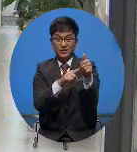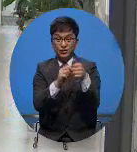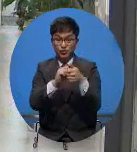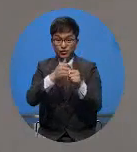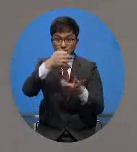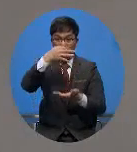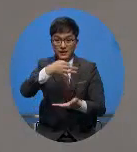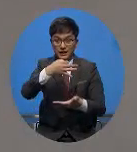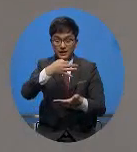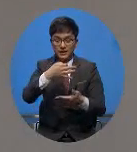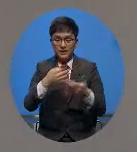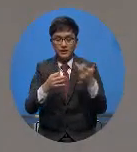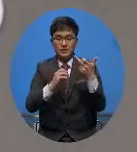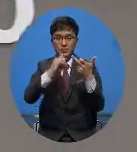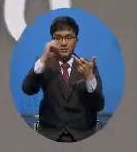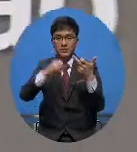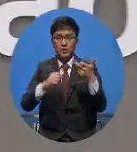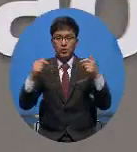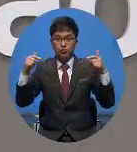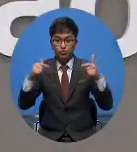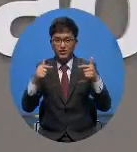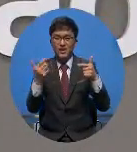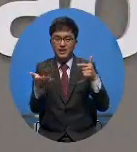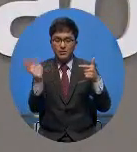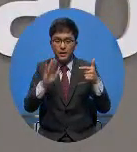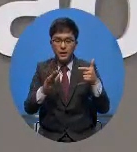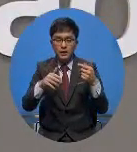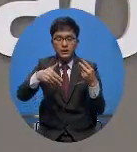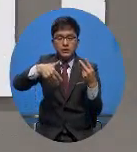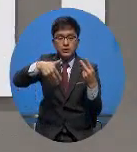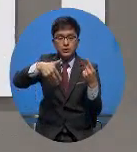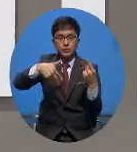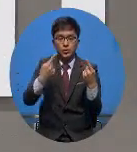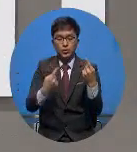자산은 연초보다 17% 줄어들었지만 1조